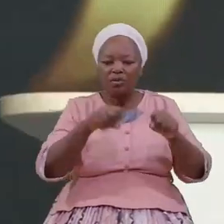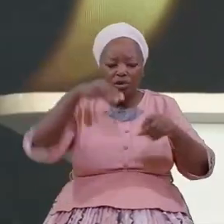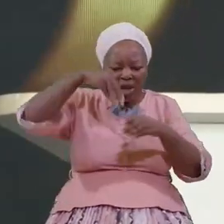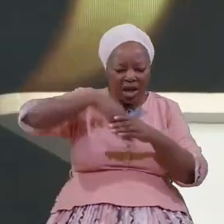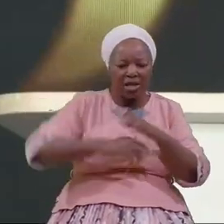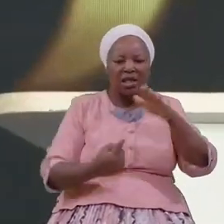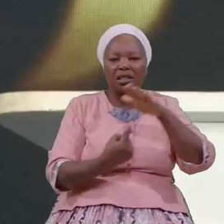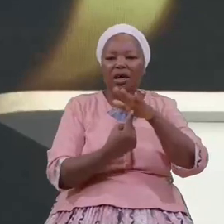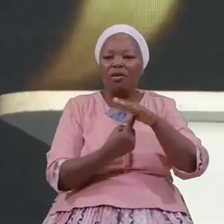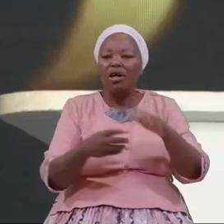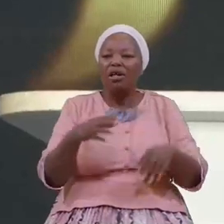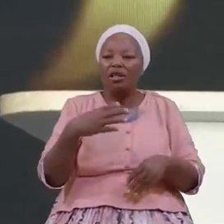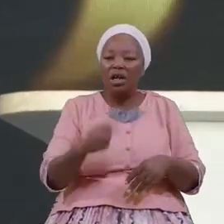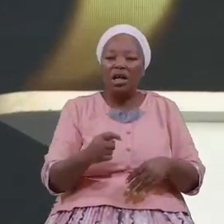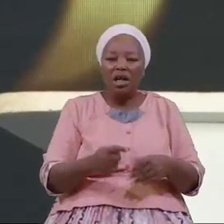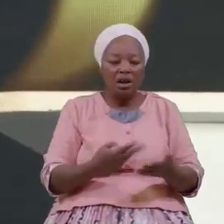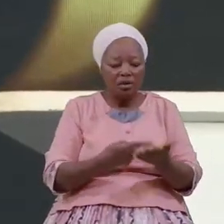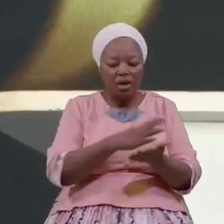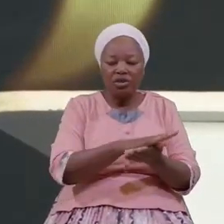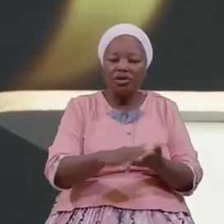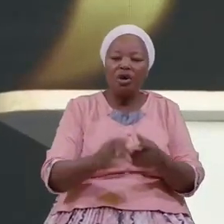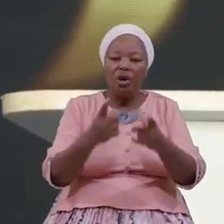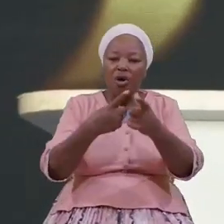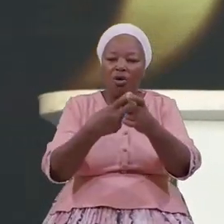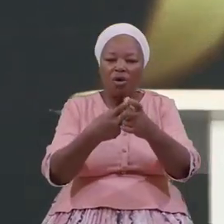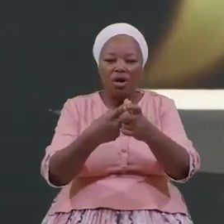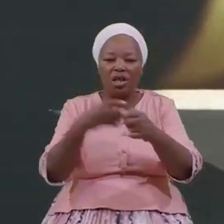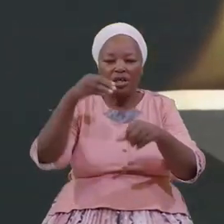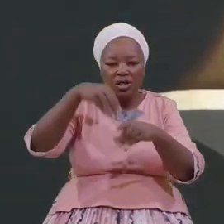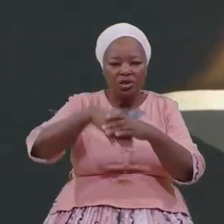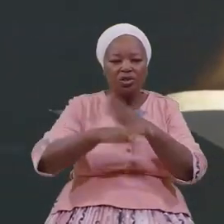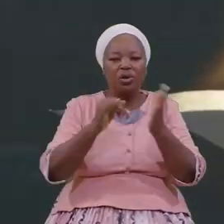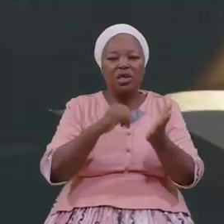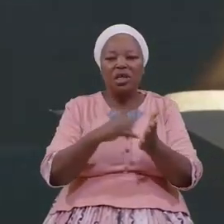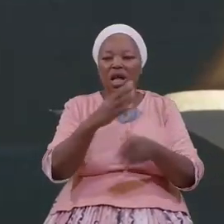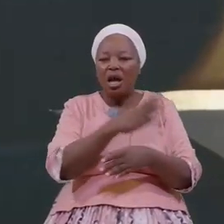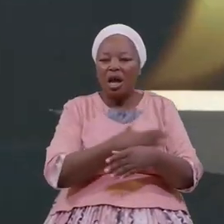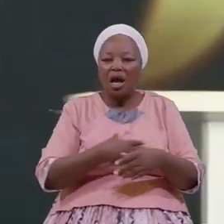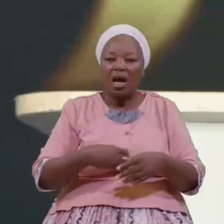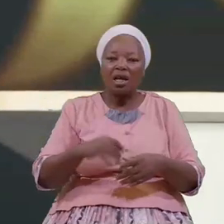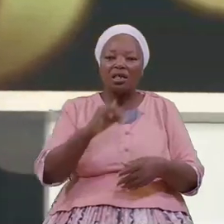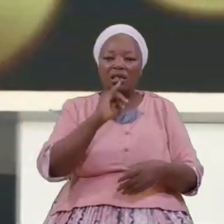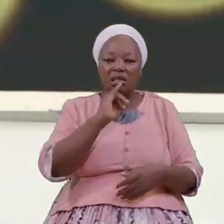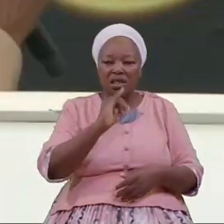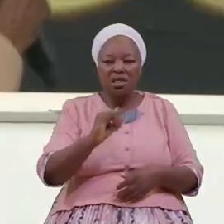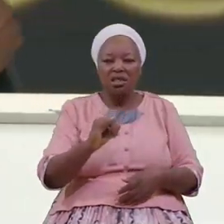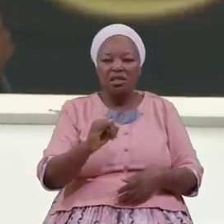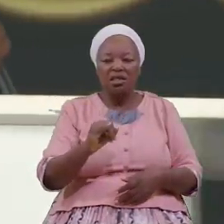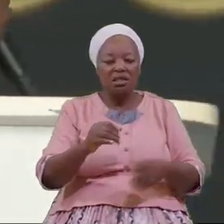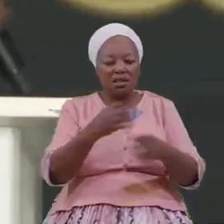une tour imprenable. Le juste s'y réfugie et se trouve en